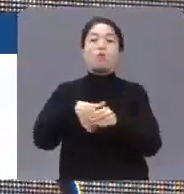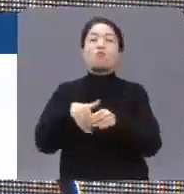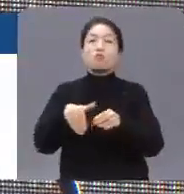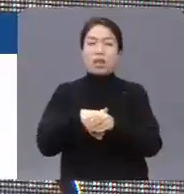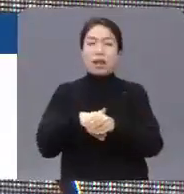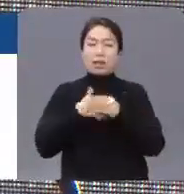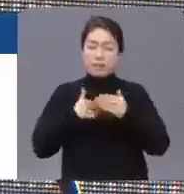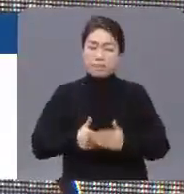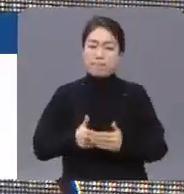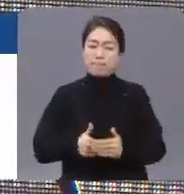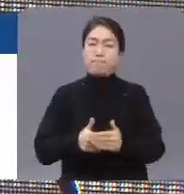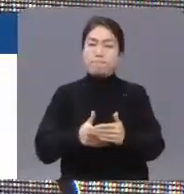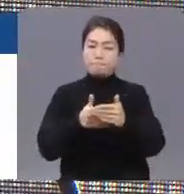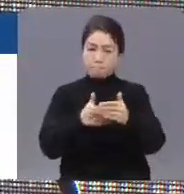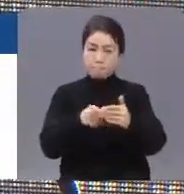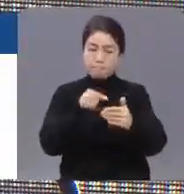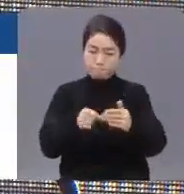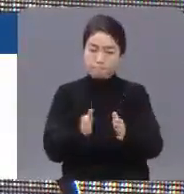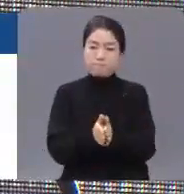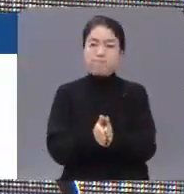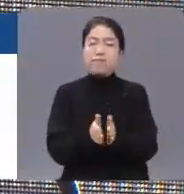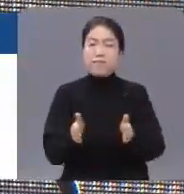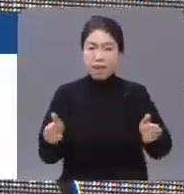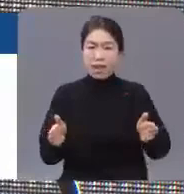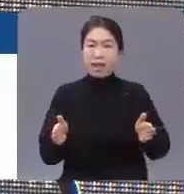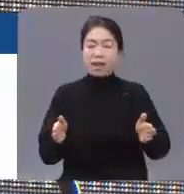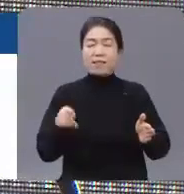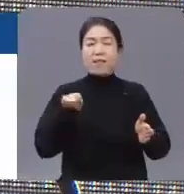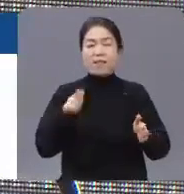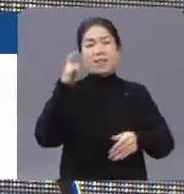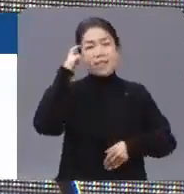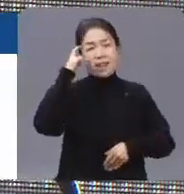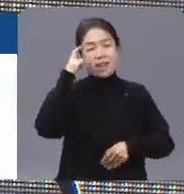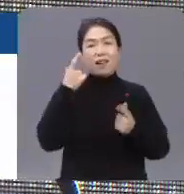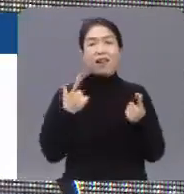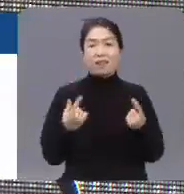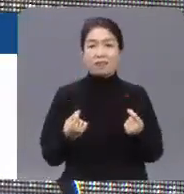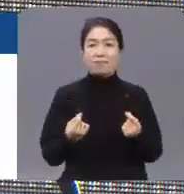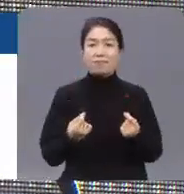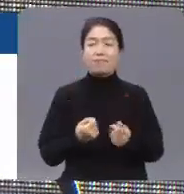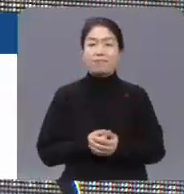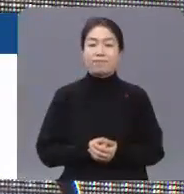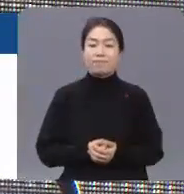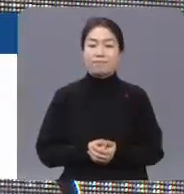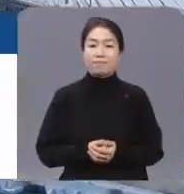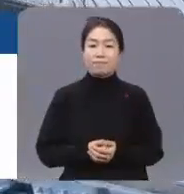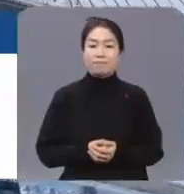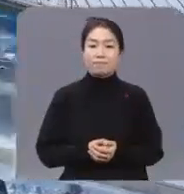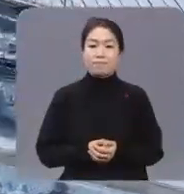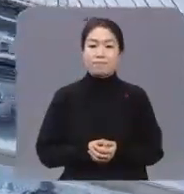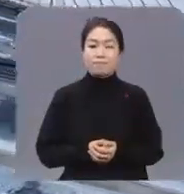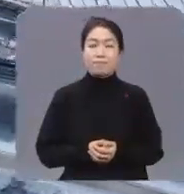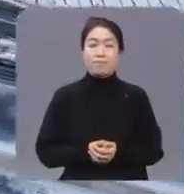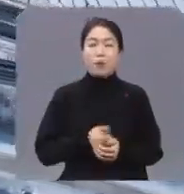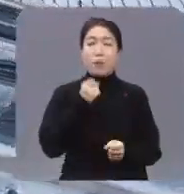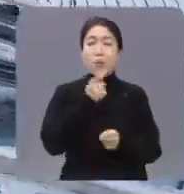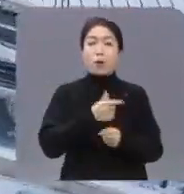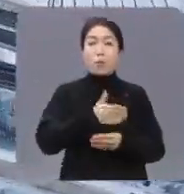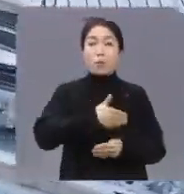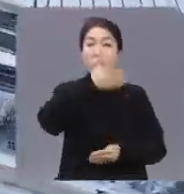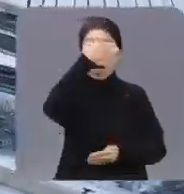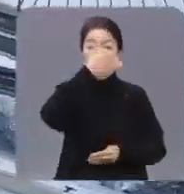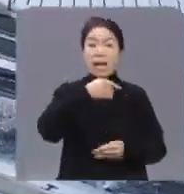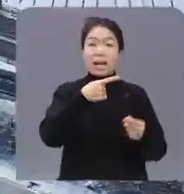새롭게 역사문명을 일고가는 그러한 혈관이 뚫리는 것이다 그런 생각이 들어서 이미 개통한